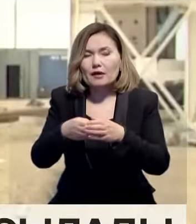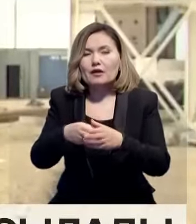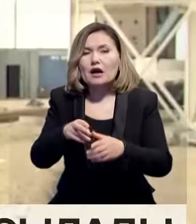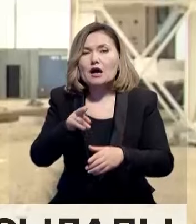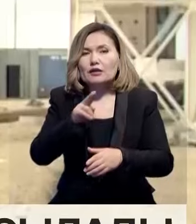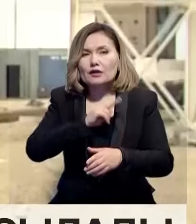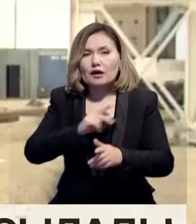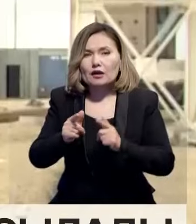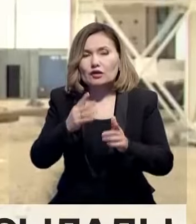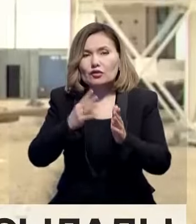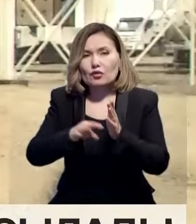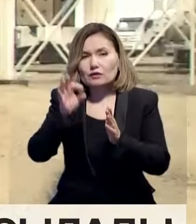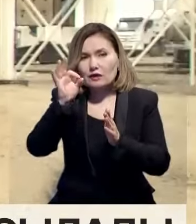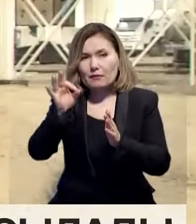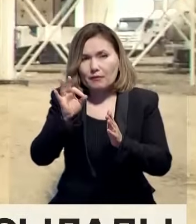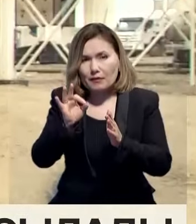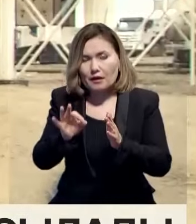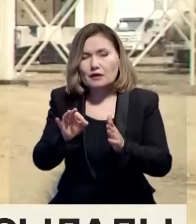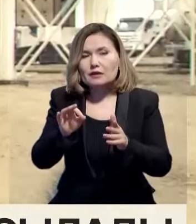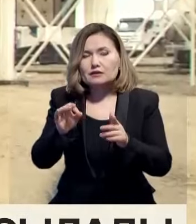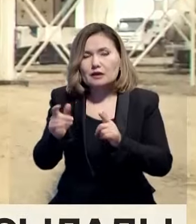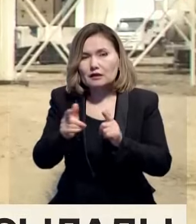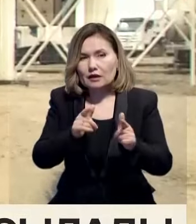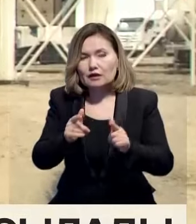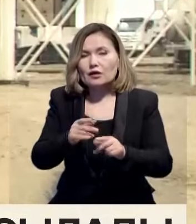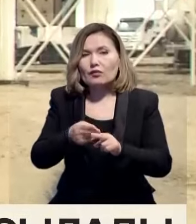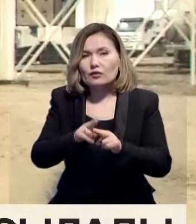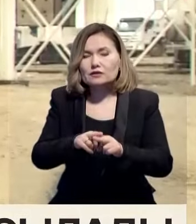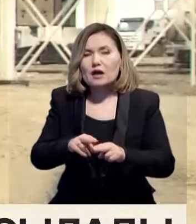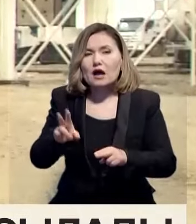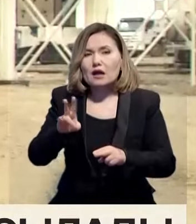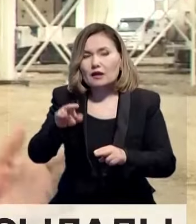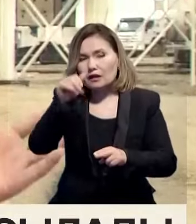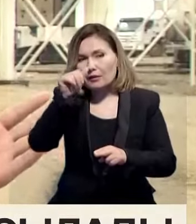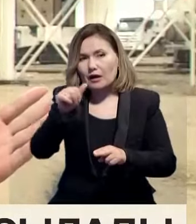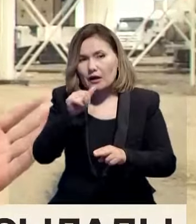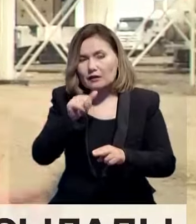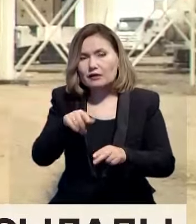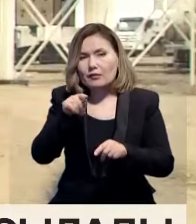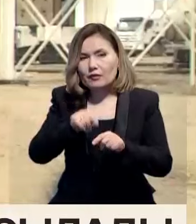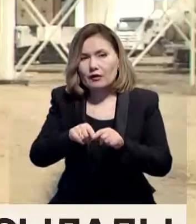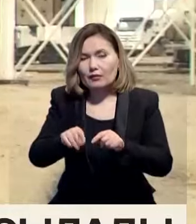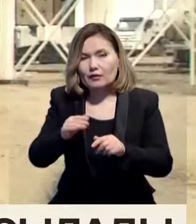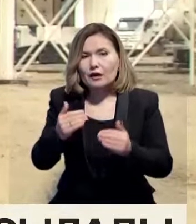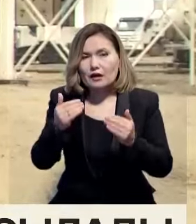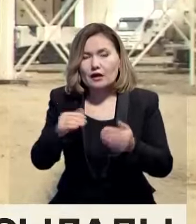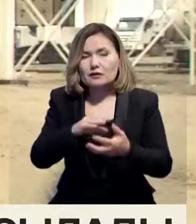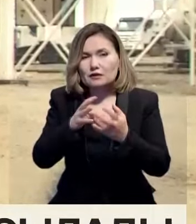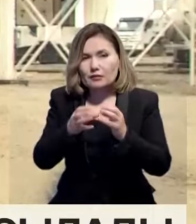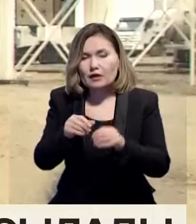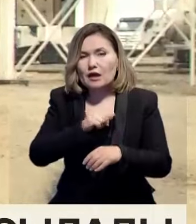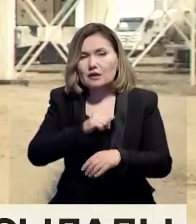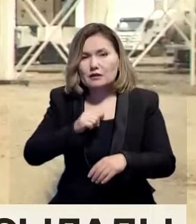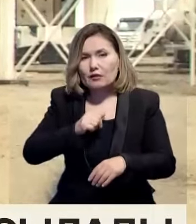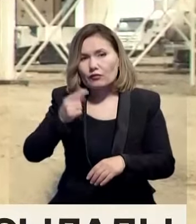дайындық 90%-ға сәйкес деп тұр. Қазан айында тағы да кеп, тағы да тексеріп кетеміз. Бірақ қазірдің өзіне қарайтын болсақ, менің жеке ойым